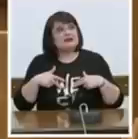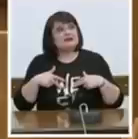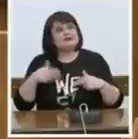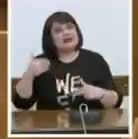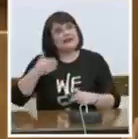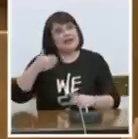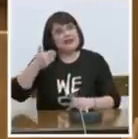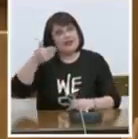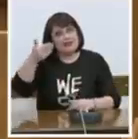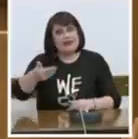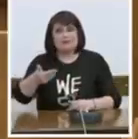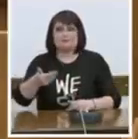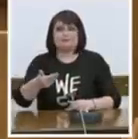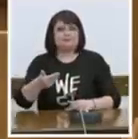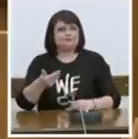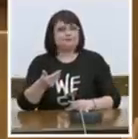εξαγγέλει